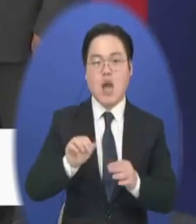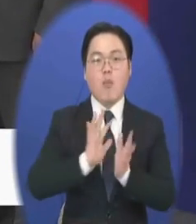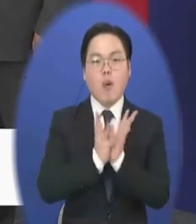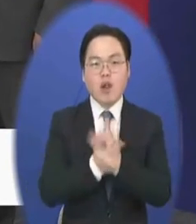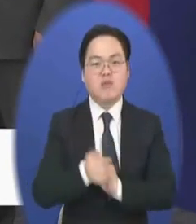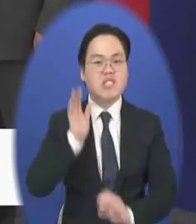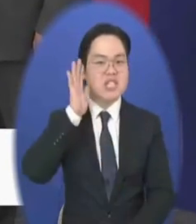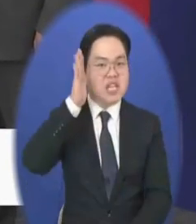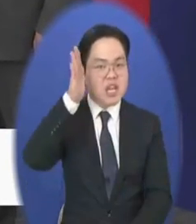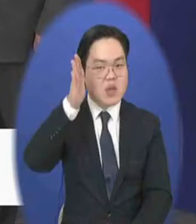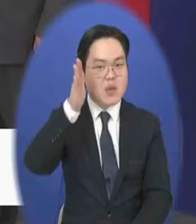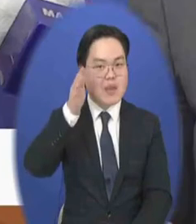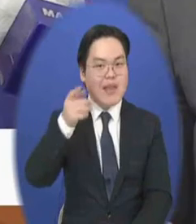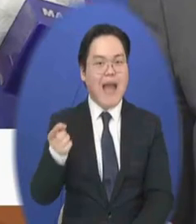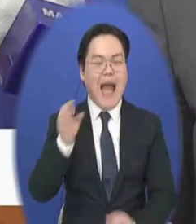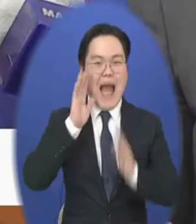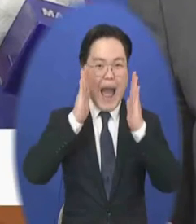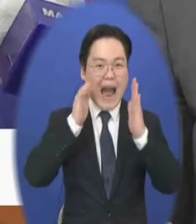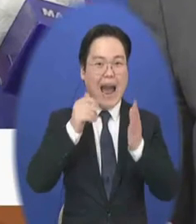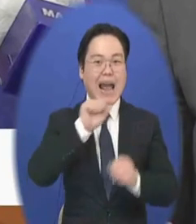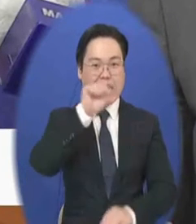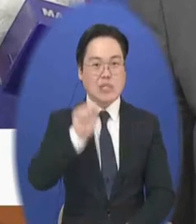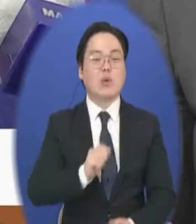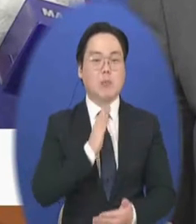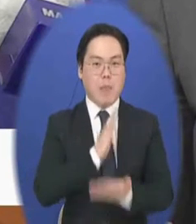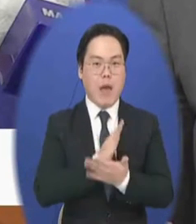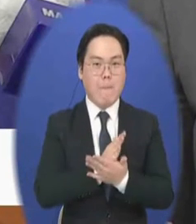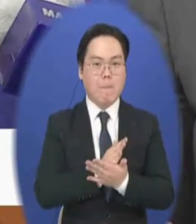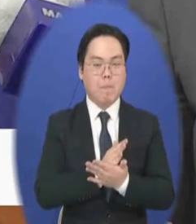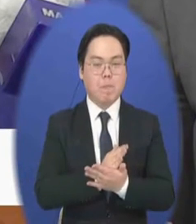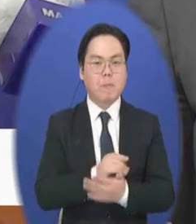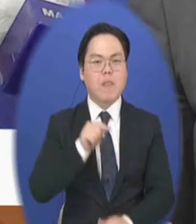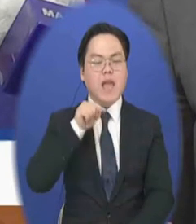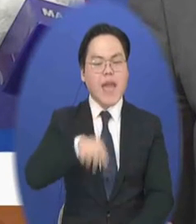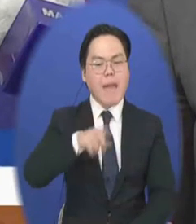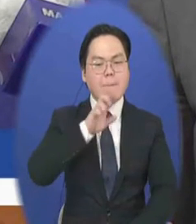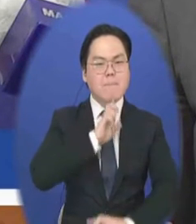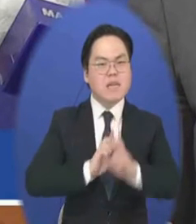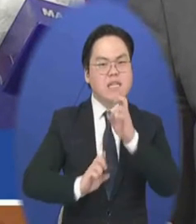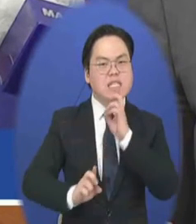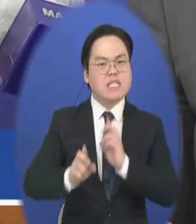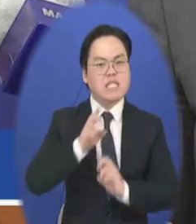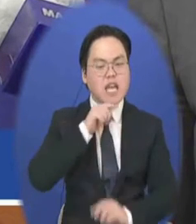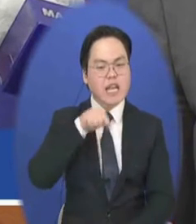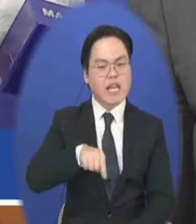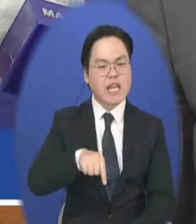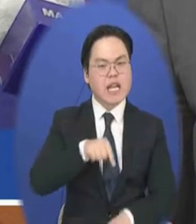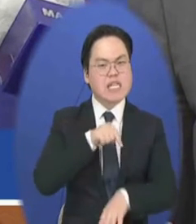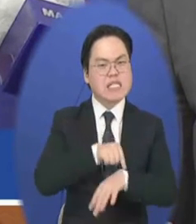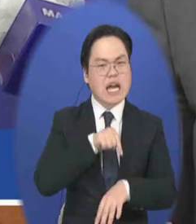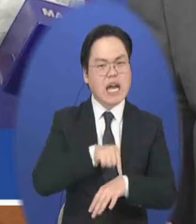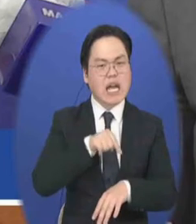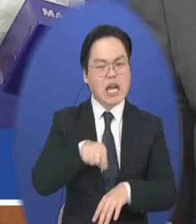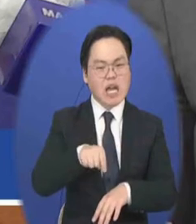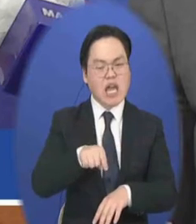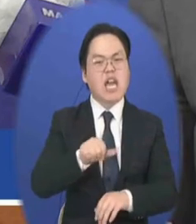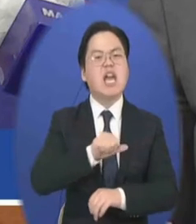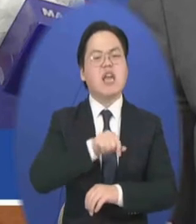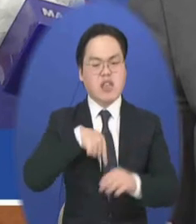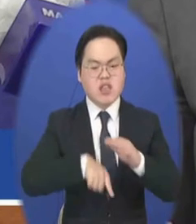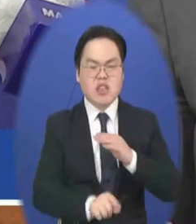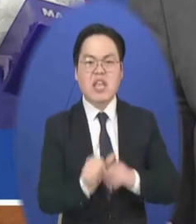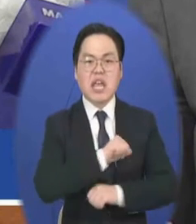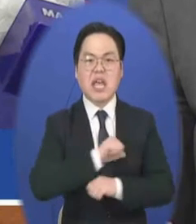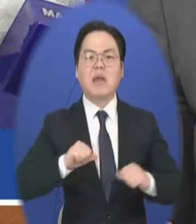байгааг хүндсэн юм. Энэ асуудлаас энэ хүнд хэцүү үед орхигдсон иргэд байна. Тухайлбал